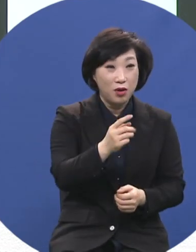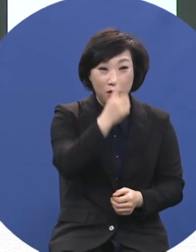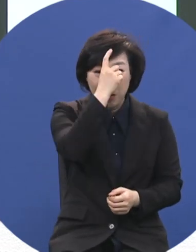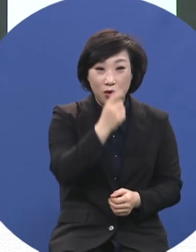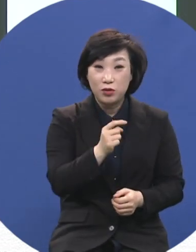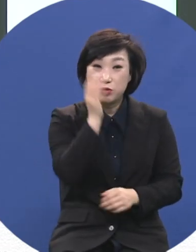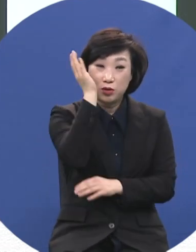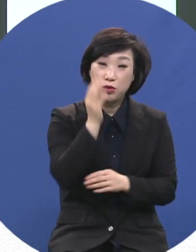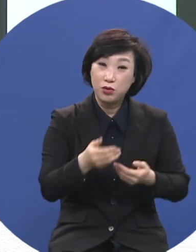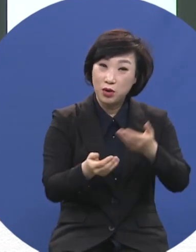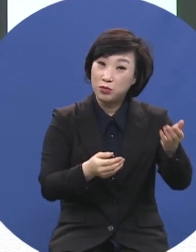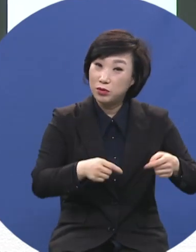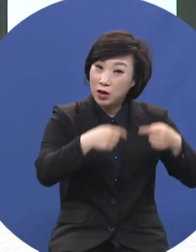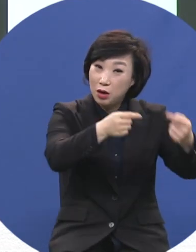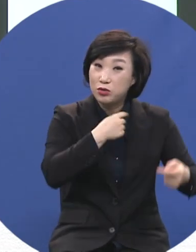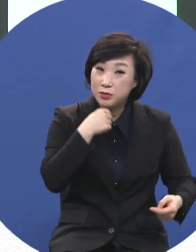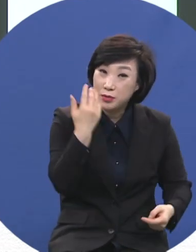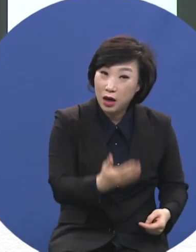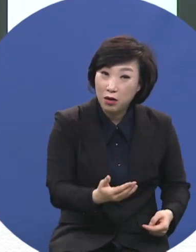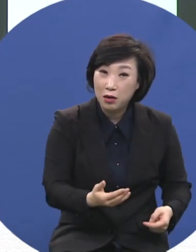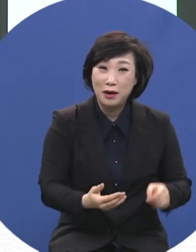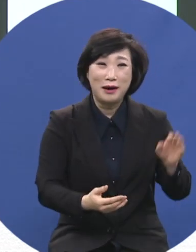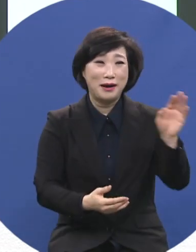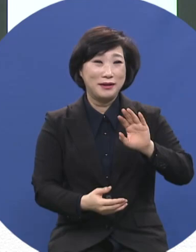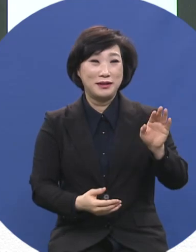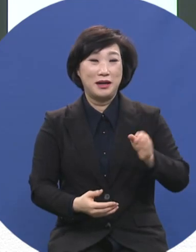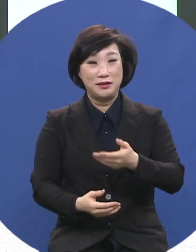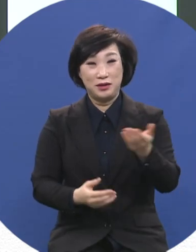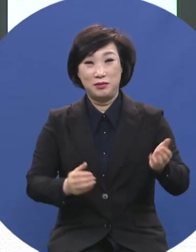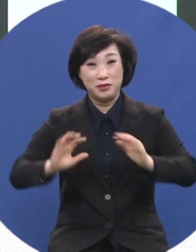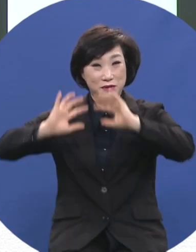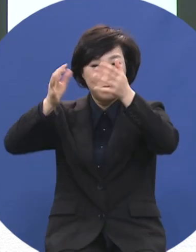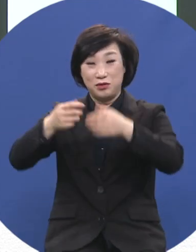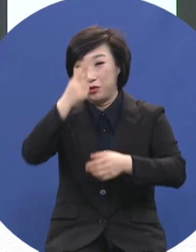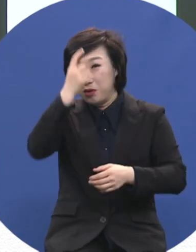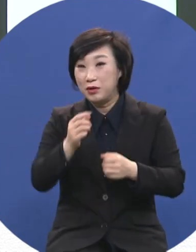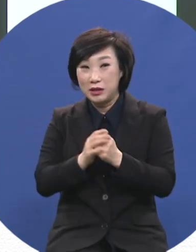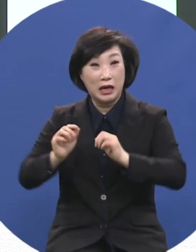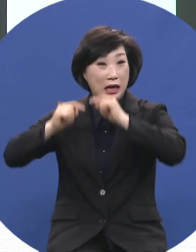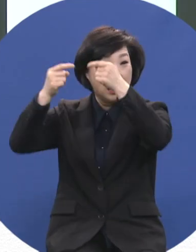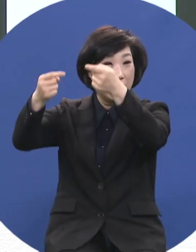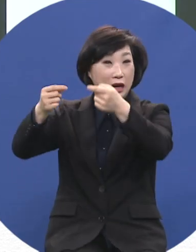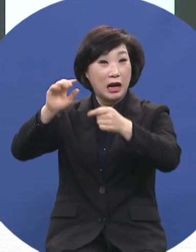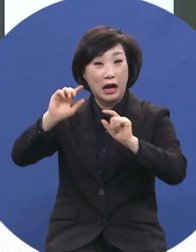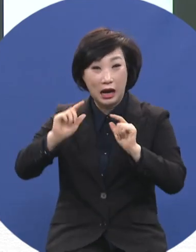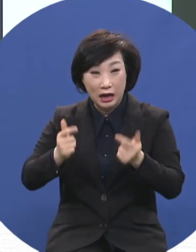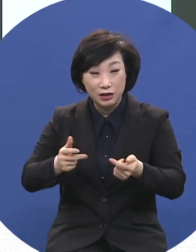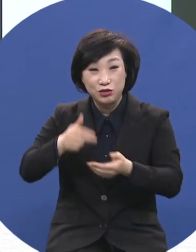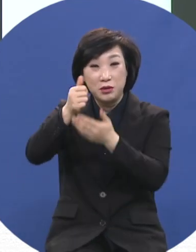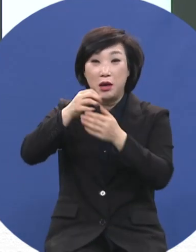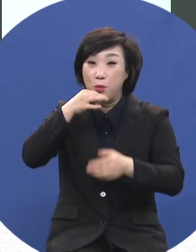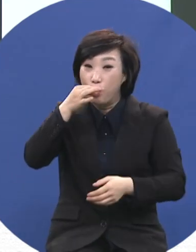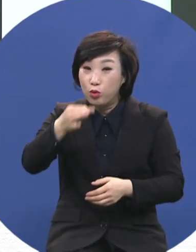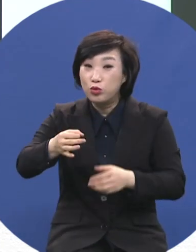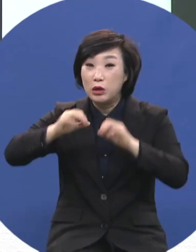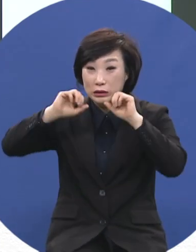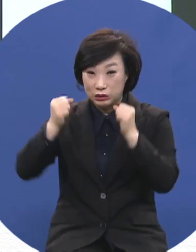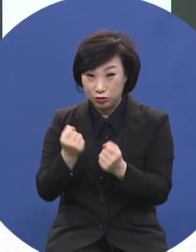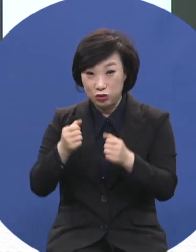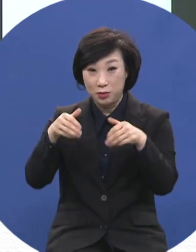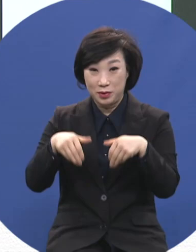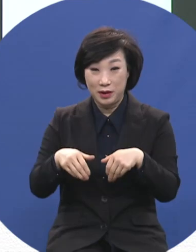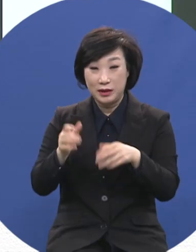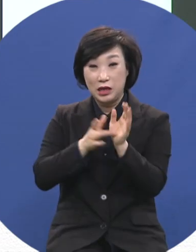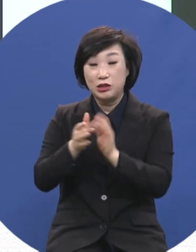들어갔어요. 천국은 우겨대서 가는 게 아니야. 그의 목소리를 들어라 이